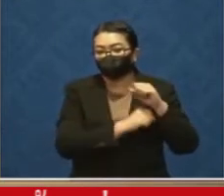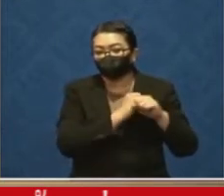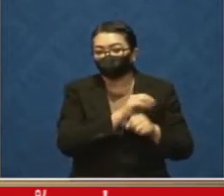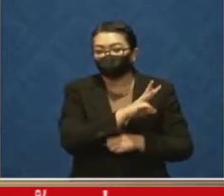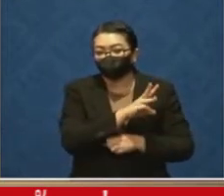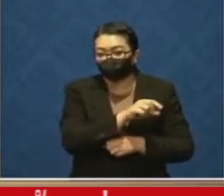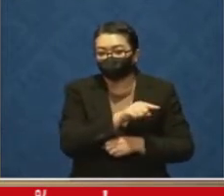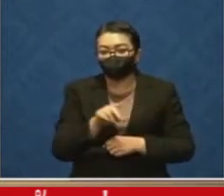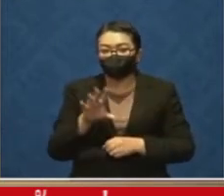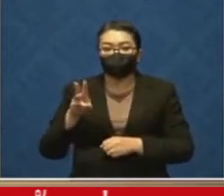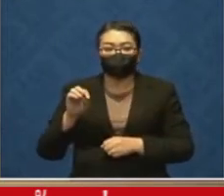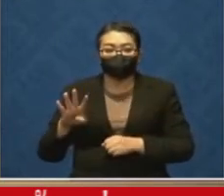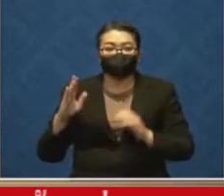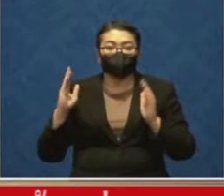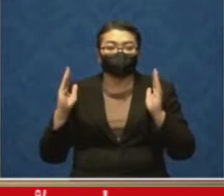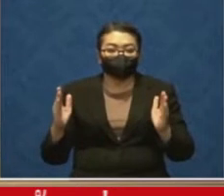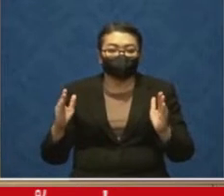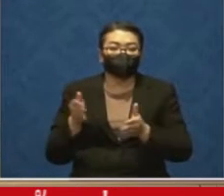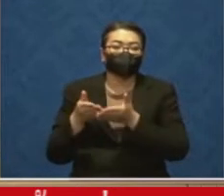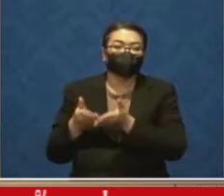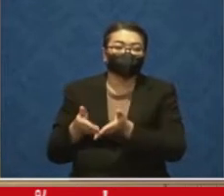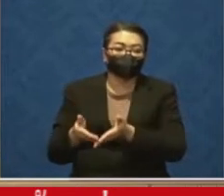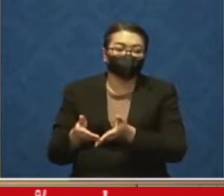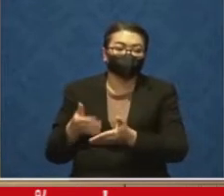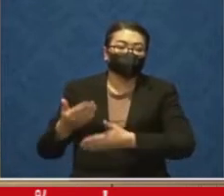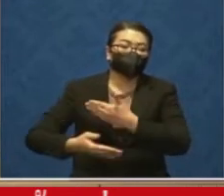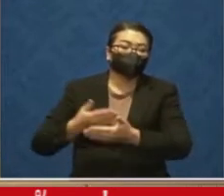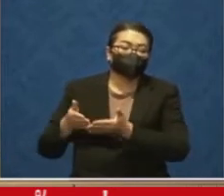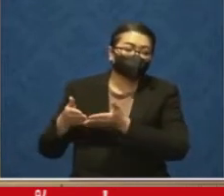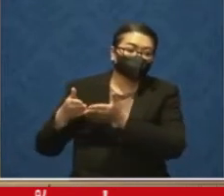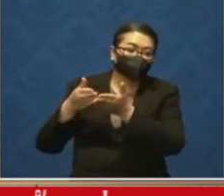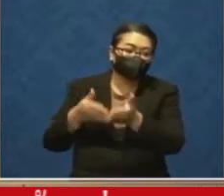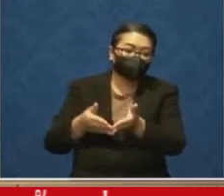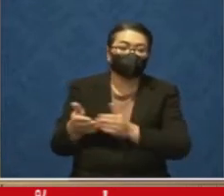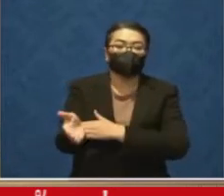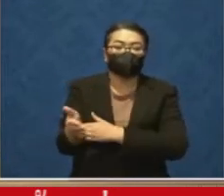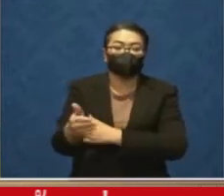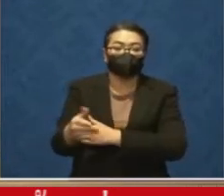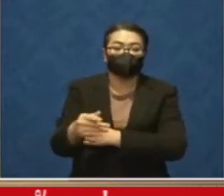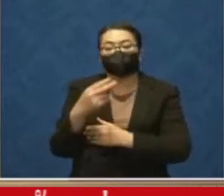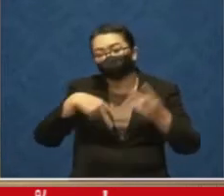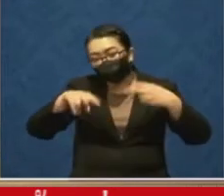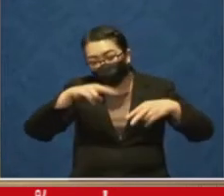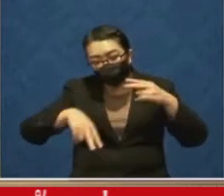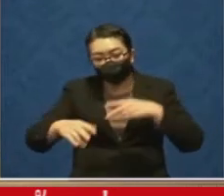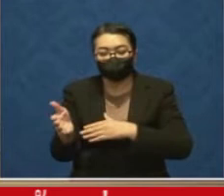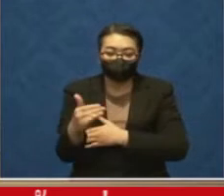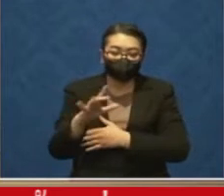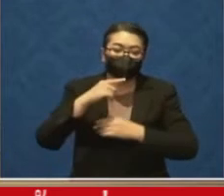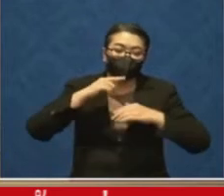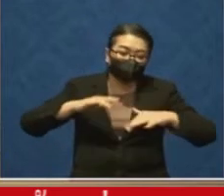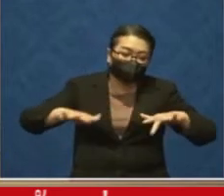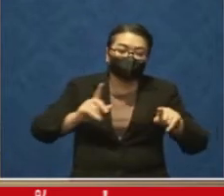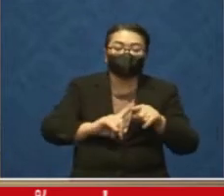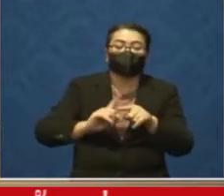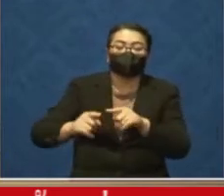ชาร์จอัี้แดงให้เห็นว่าเรือประมงพานิตที่ออกไปหากินนอกล้ทธาราจักปี 60 มีป